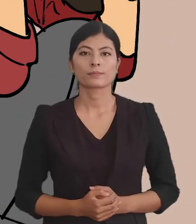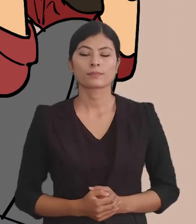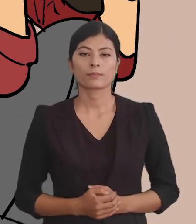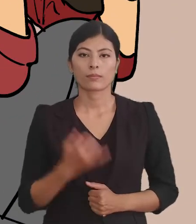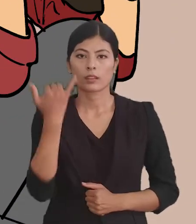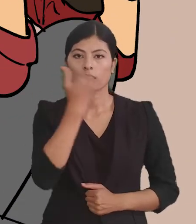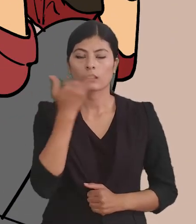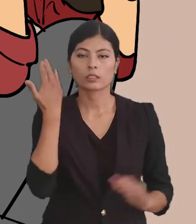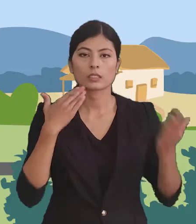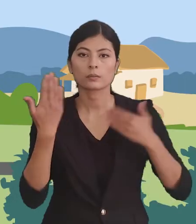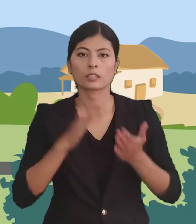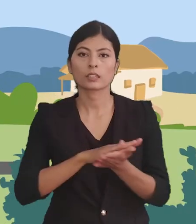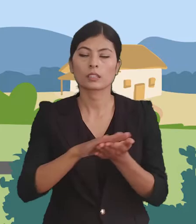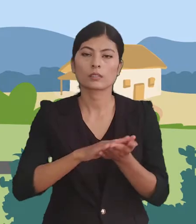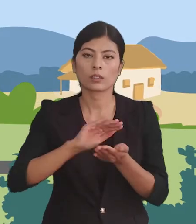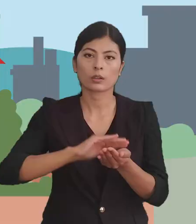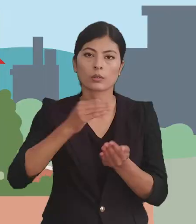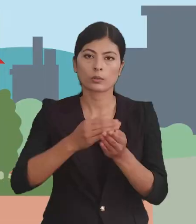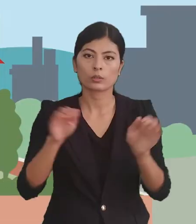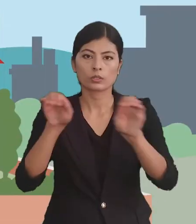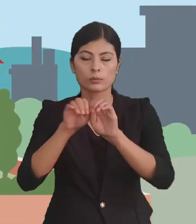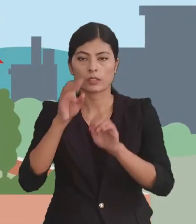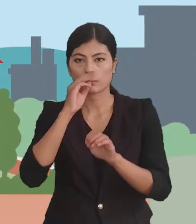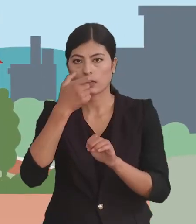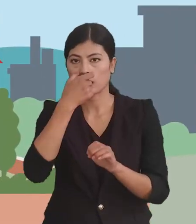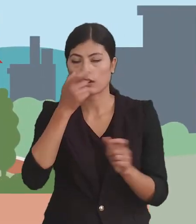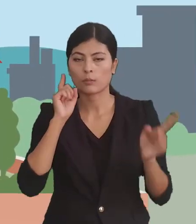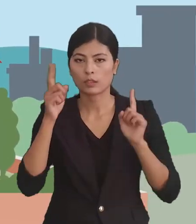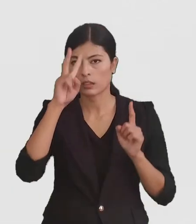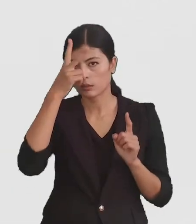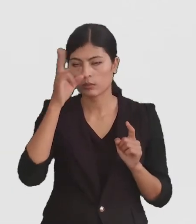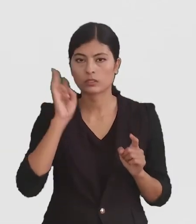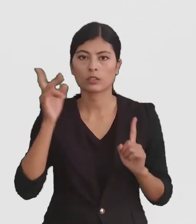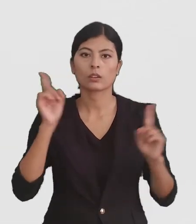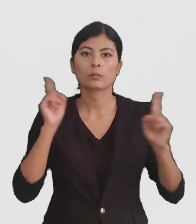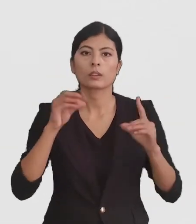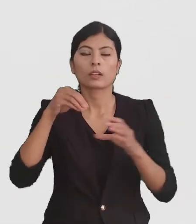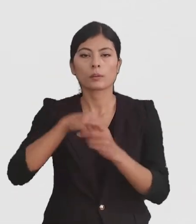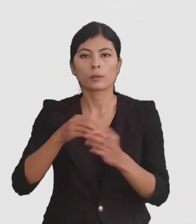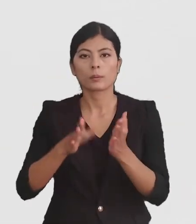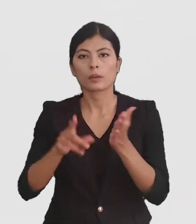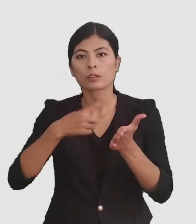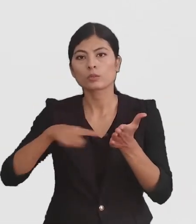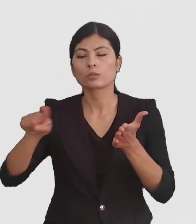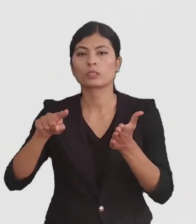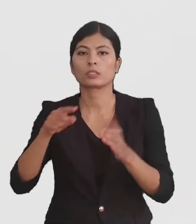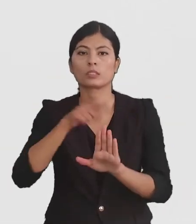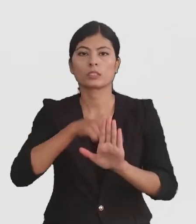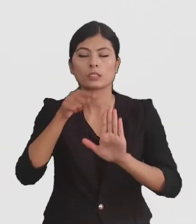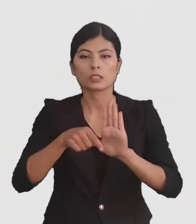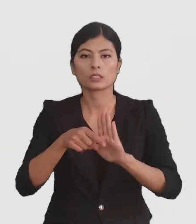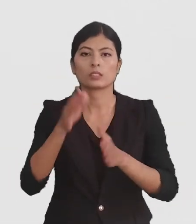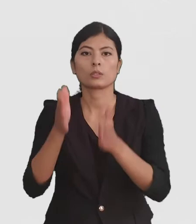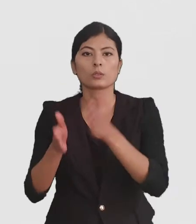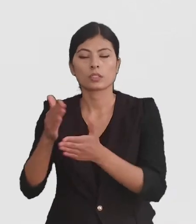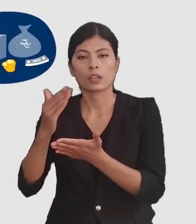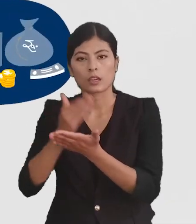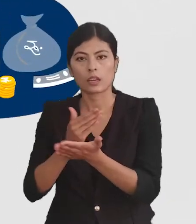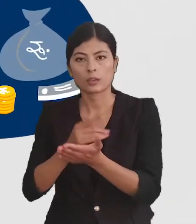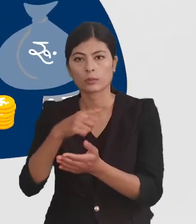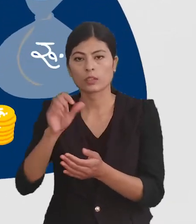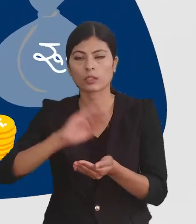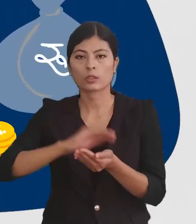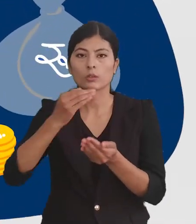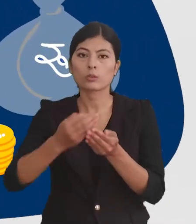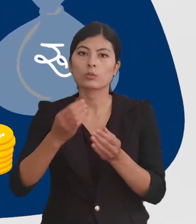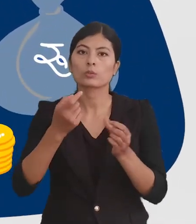लैंगिक हिंसा निवारण के संबंध में गांव पालिका या नगर पालिका से स्वीकृत नीति, योजना तथा कार्यक्रम के